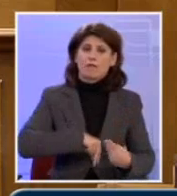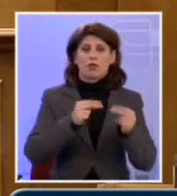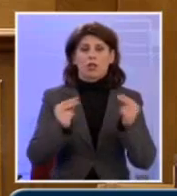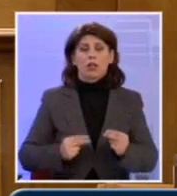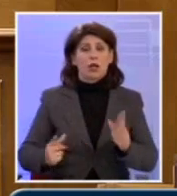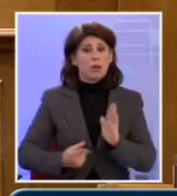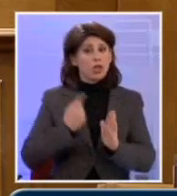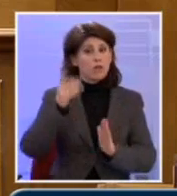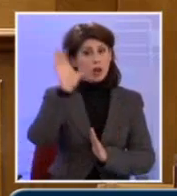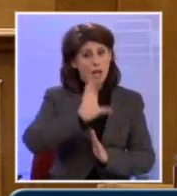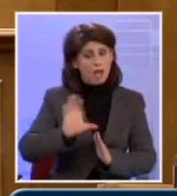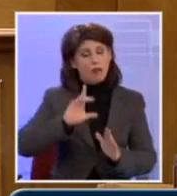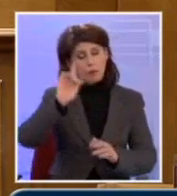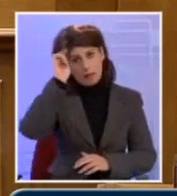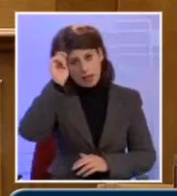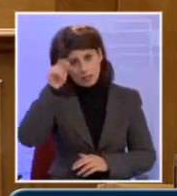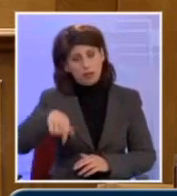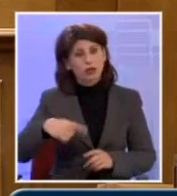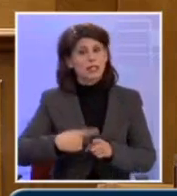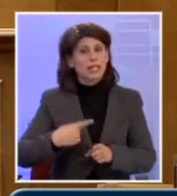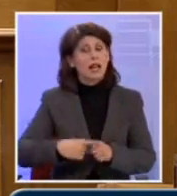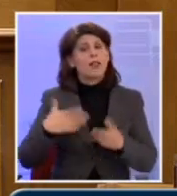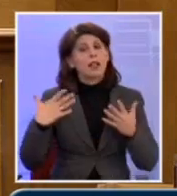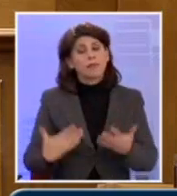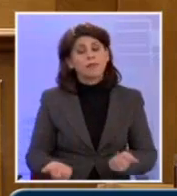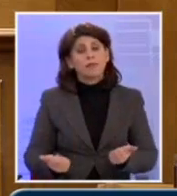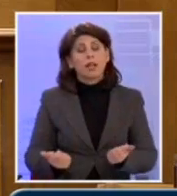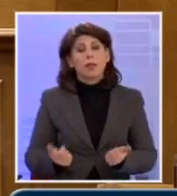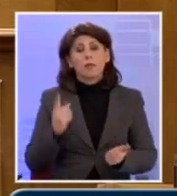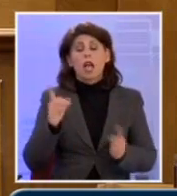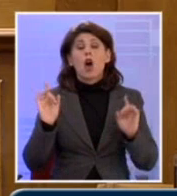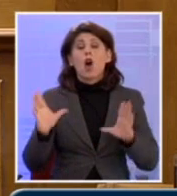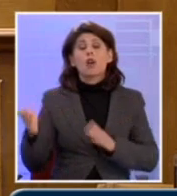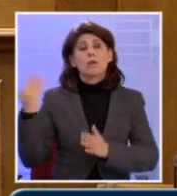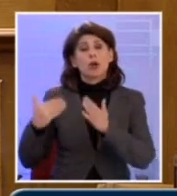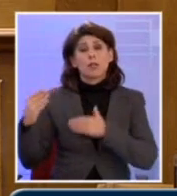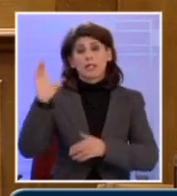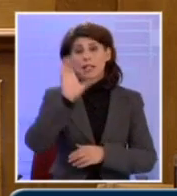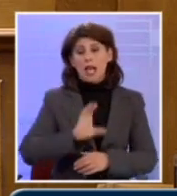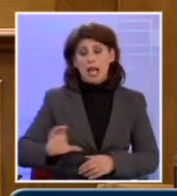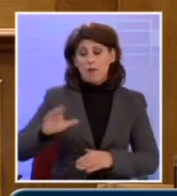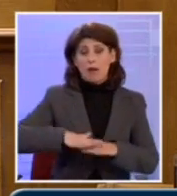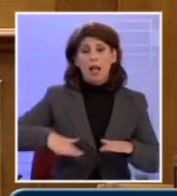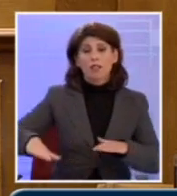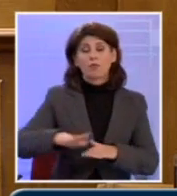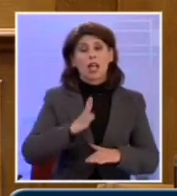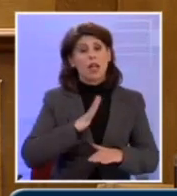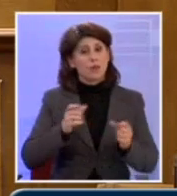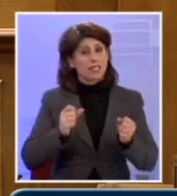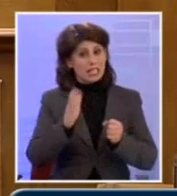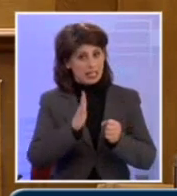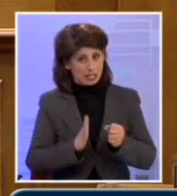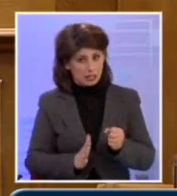Ευρώπη παραδέχθηκε ότι στην Ελλάδα υπάρχει μια άνευ προηγουμένου σε ευρωπαϊκό έδαφος ανθρωπιστική